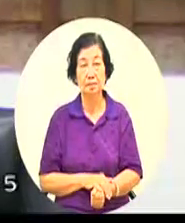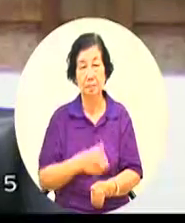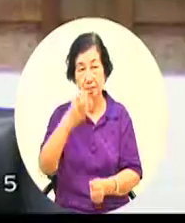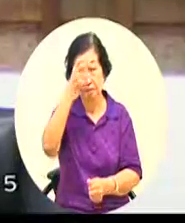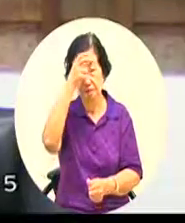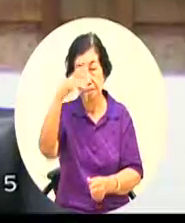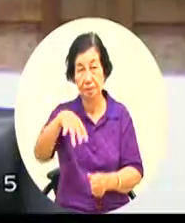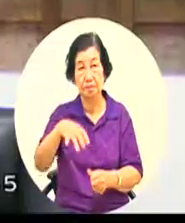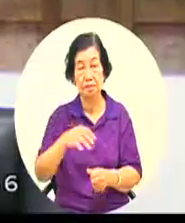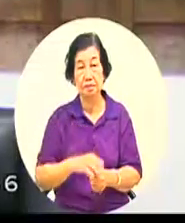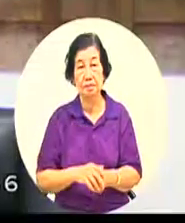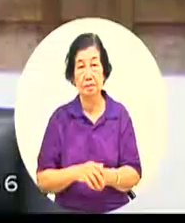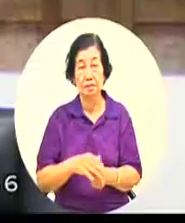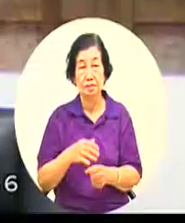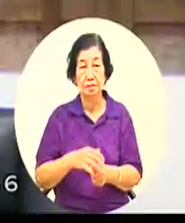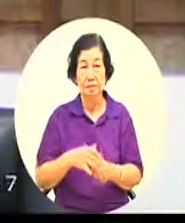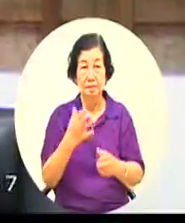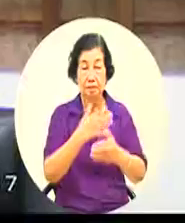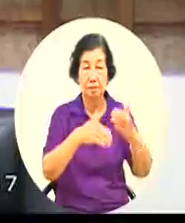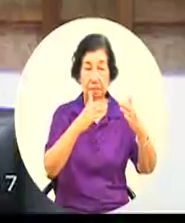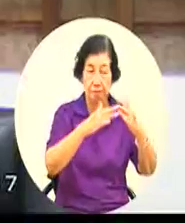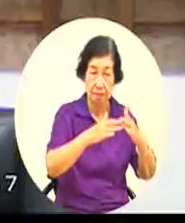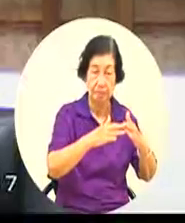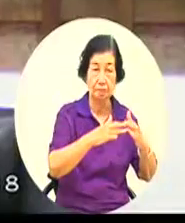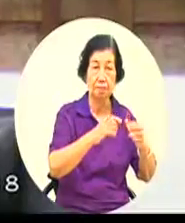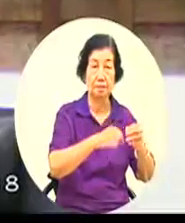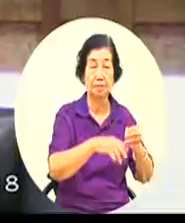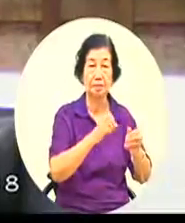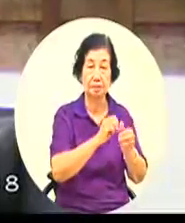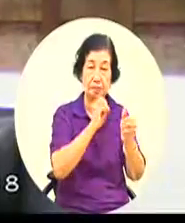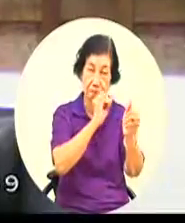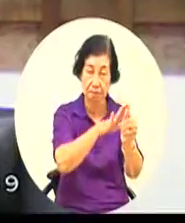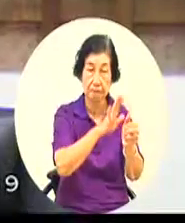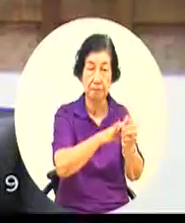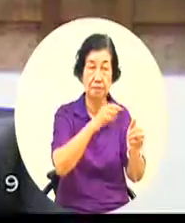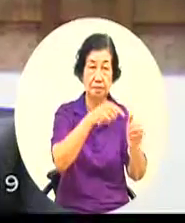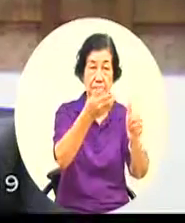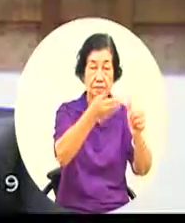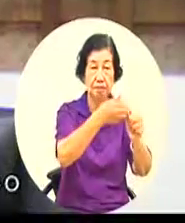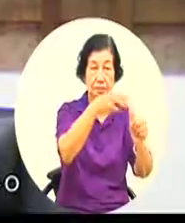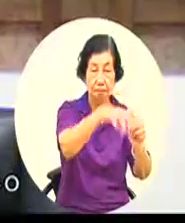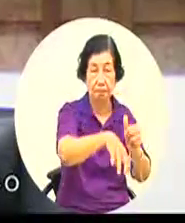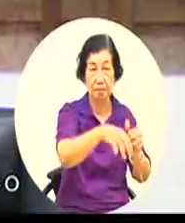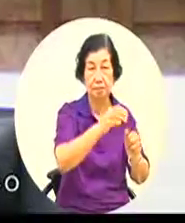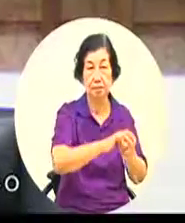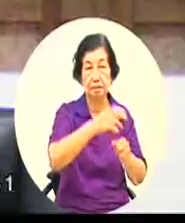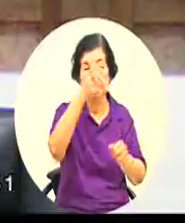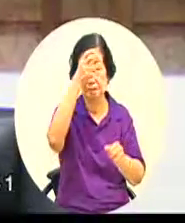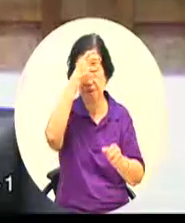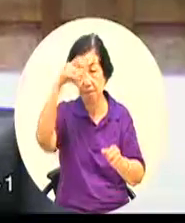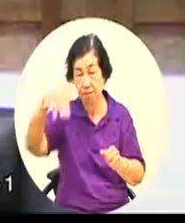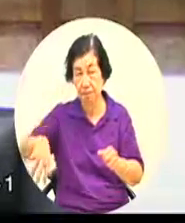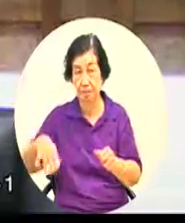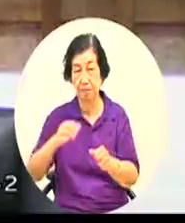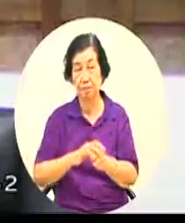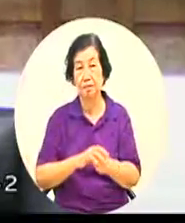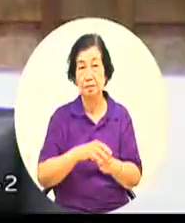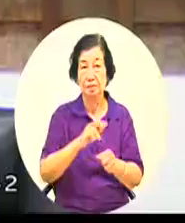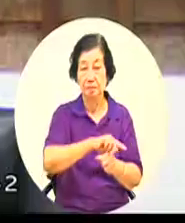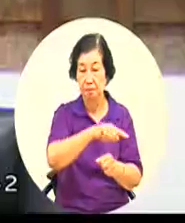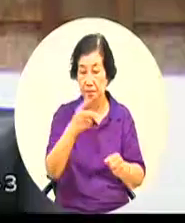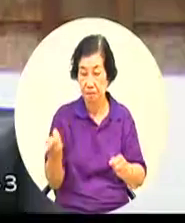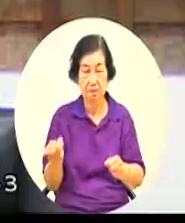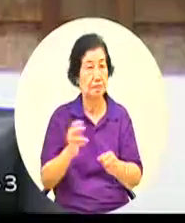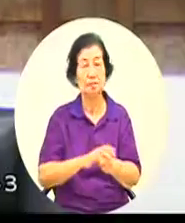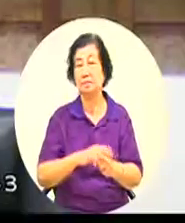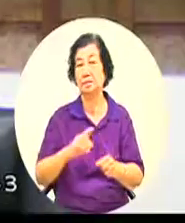呢，就是学校的，应该就是学校通报给教育局的。但是警察局的管道不是从你们通报的中得来